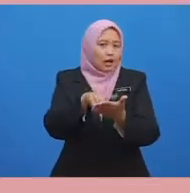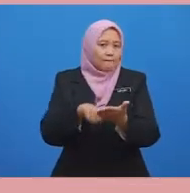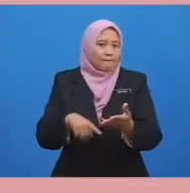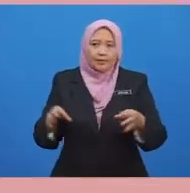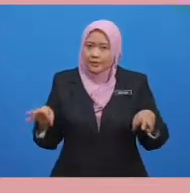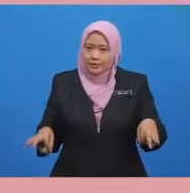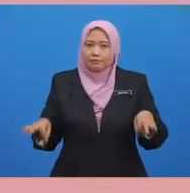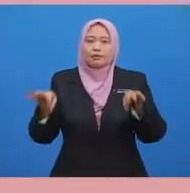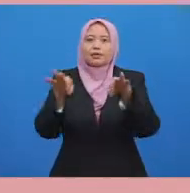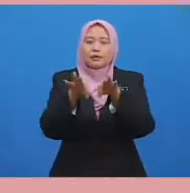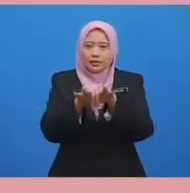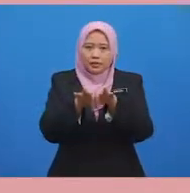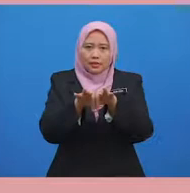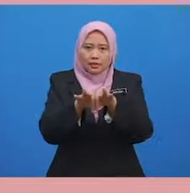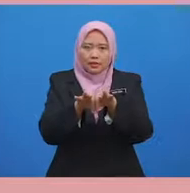bagi kita semua